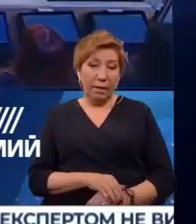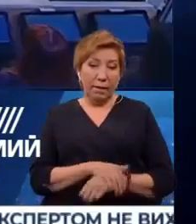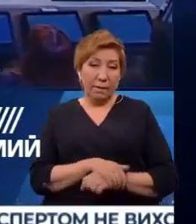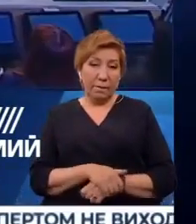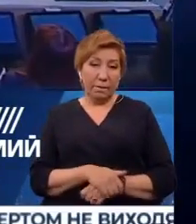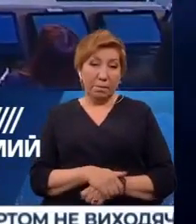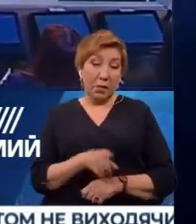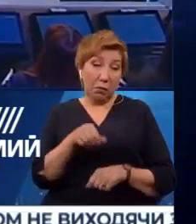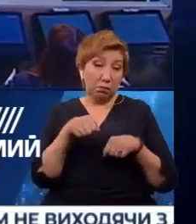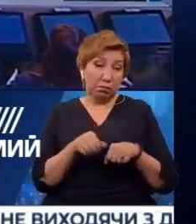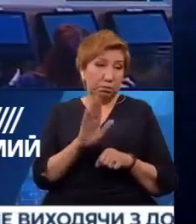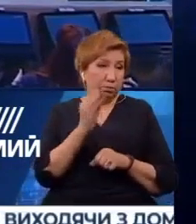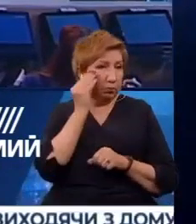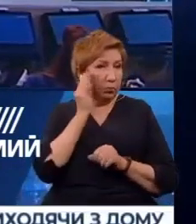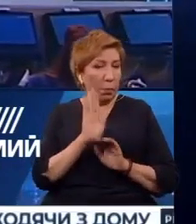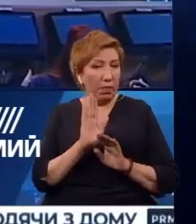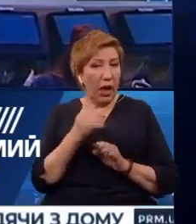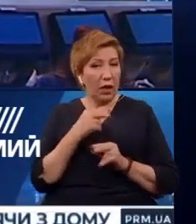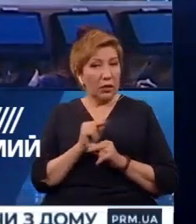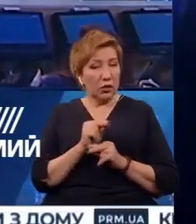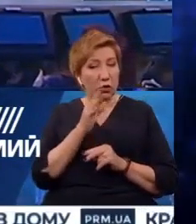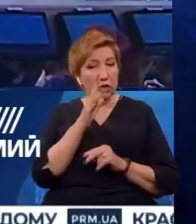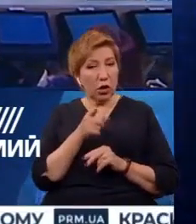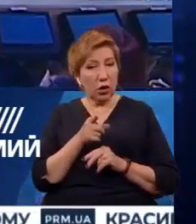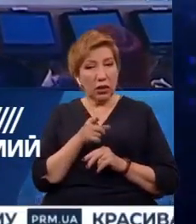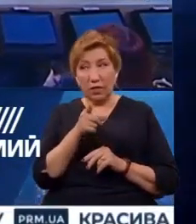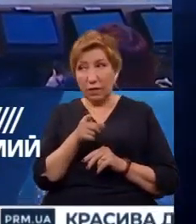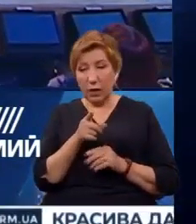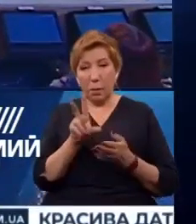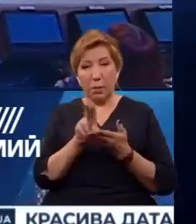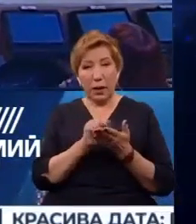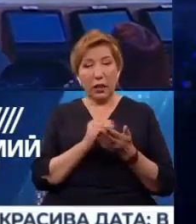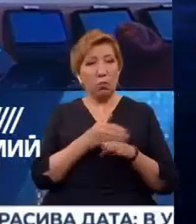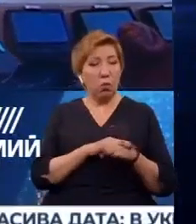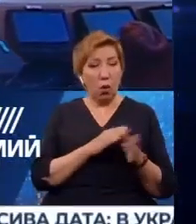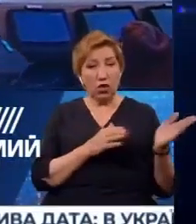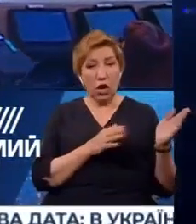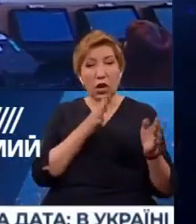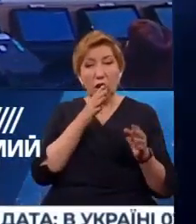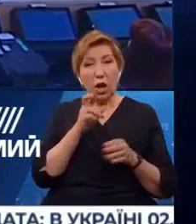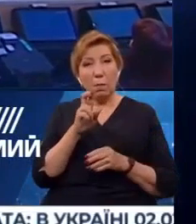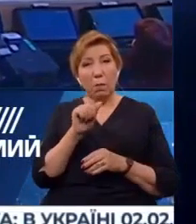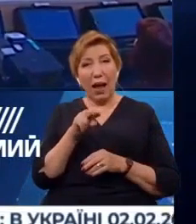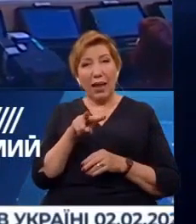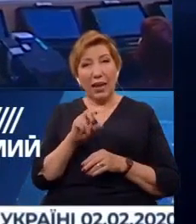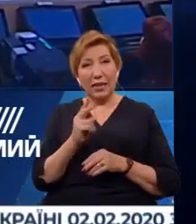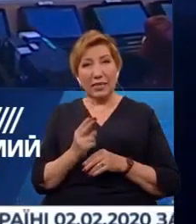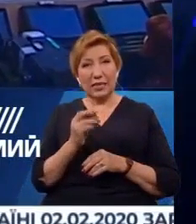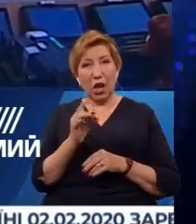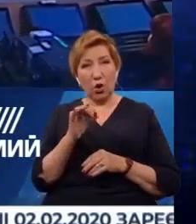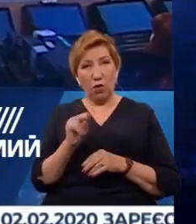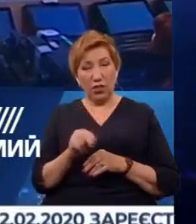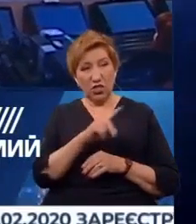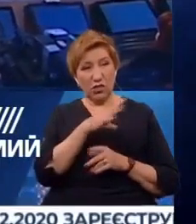Ви маєте право на таку точку зору, тільки я зауважу, що коли, от ви приклад, Польща, коли Бальцерович почав свої реформи,